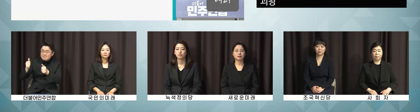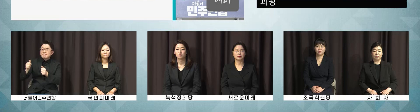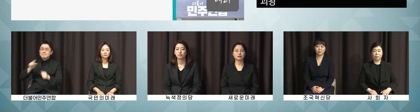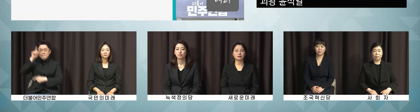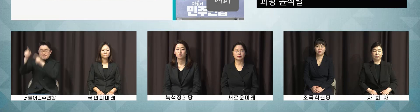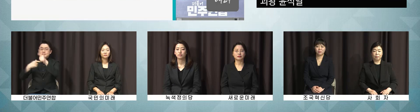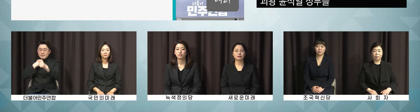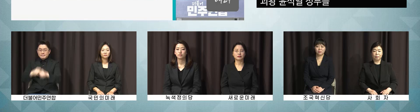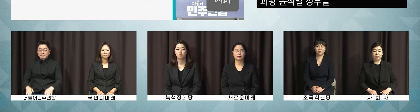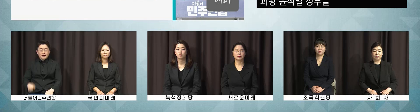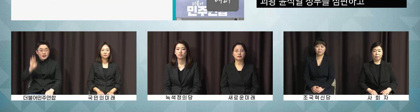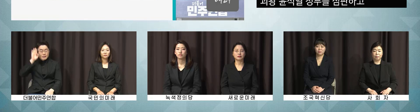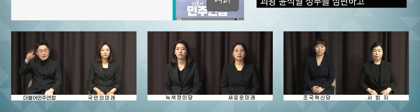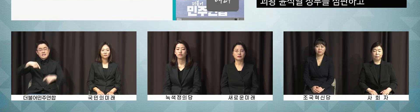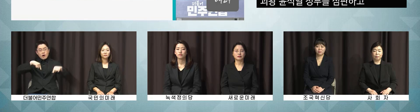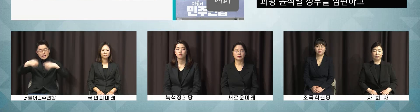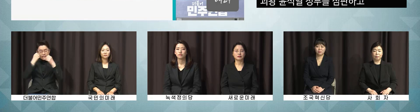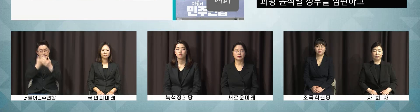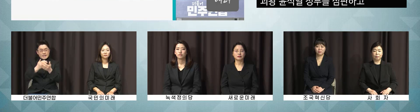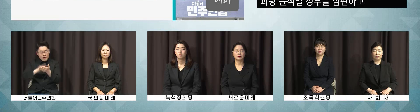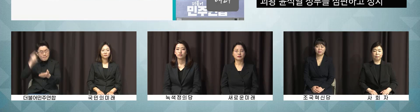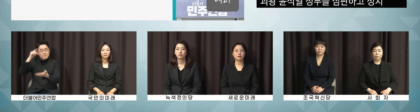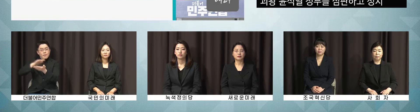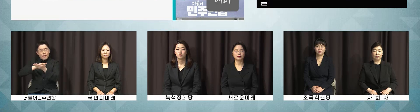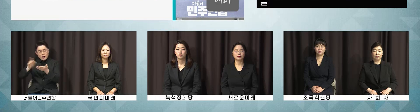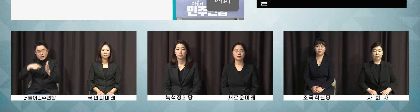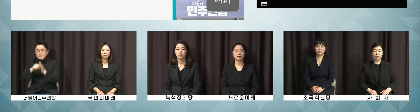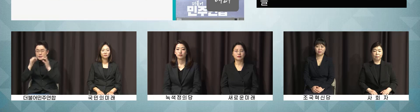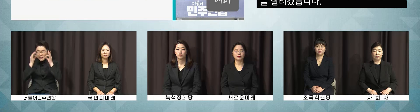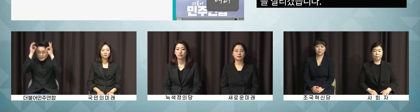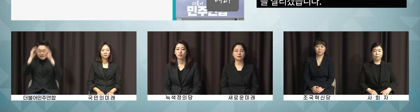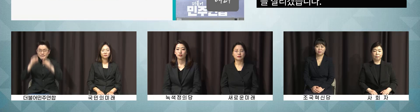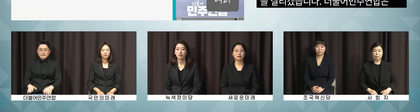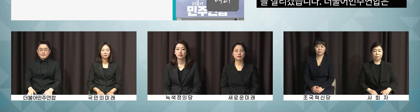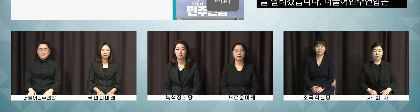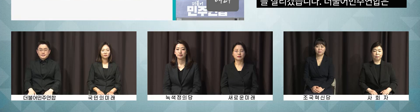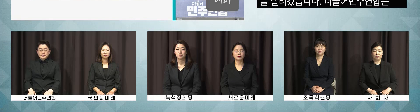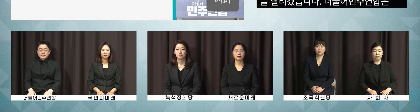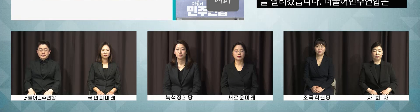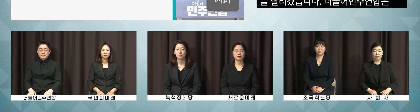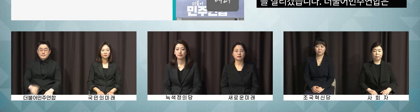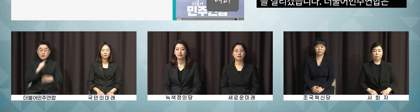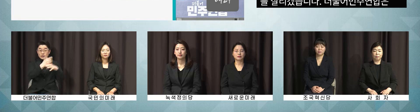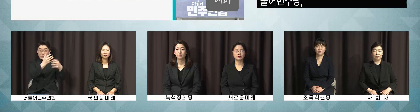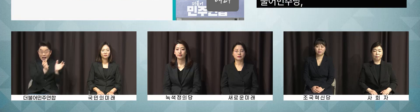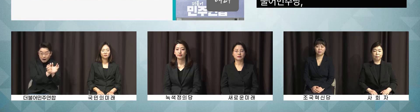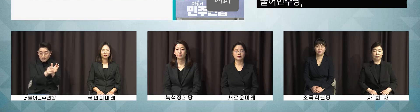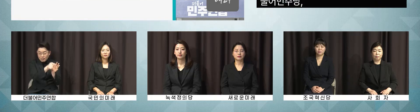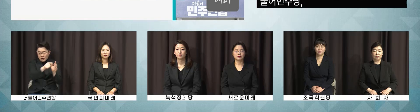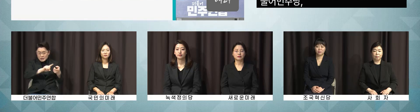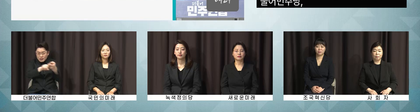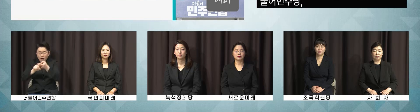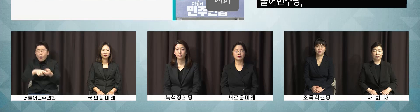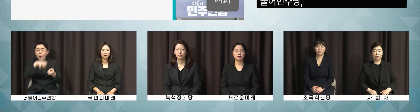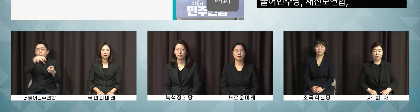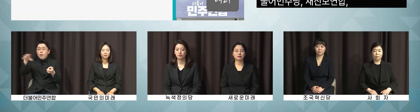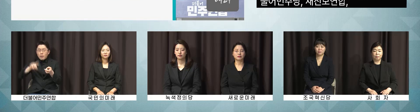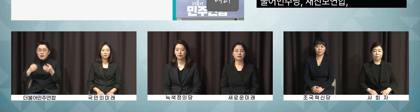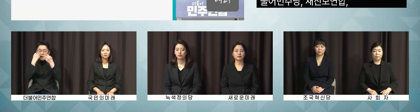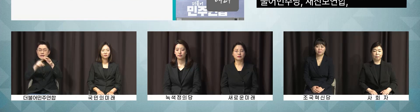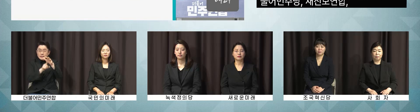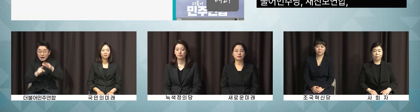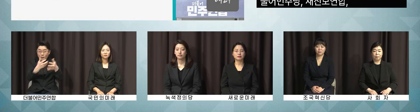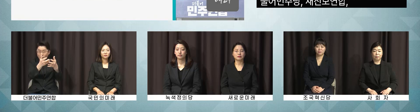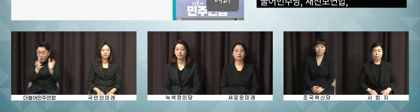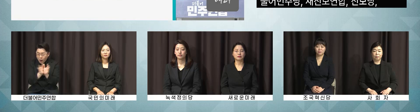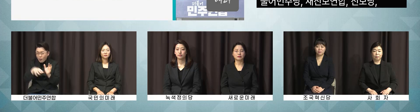민생, 평화를 살리겠습니다. 더불어민주연합은 더불어민주당, 새진보연합, 진보당, 시민사회가